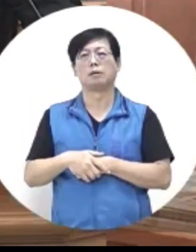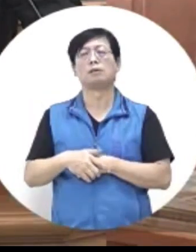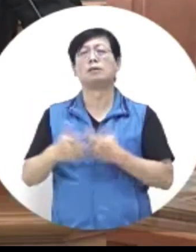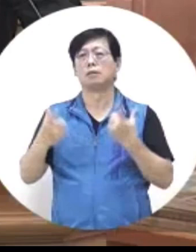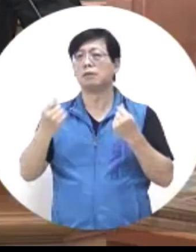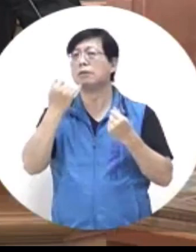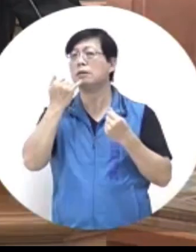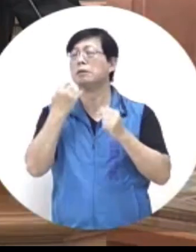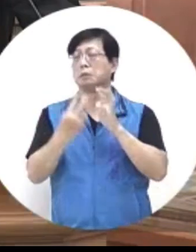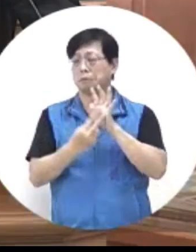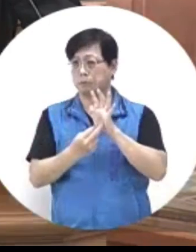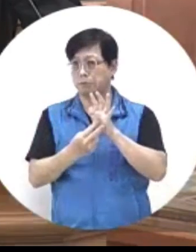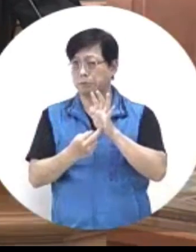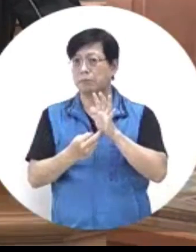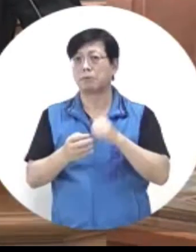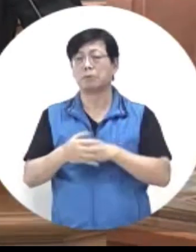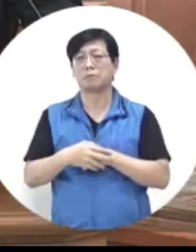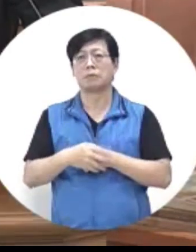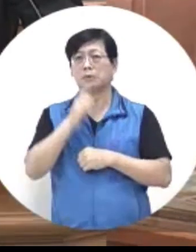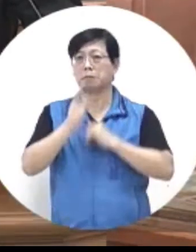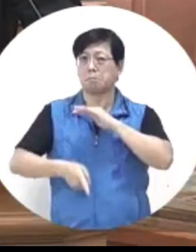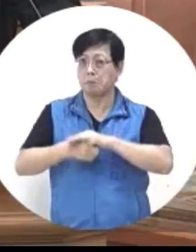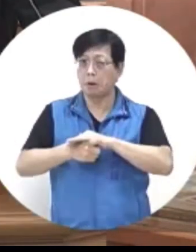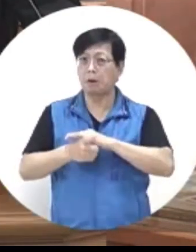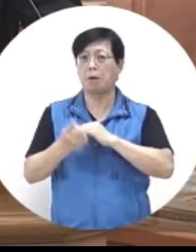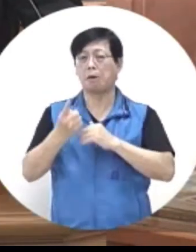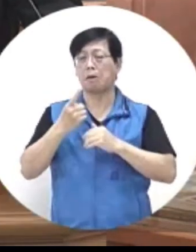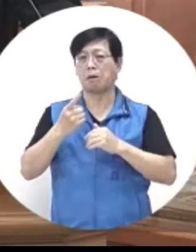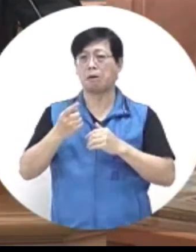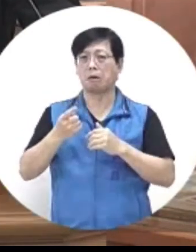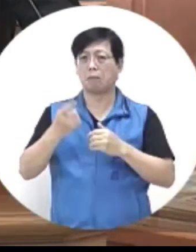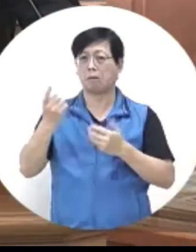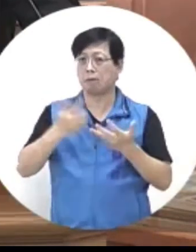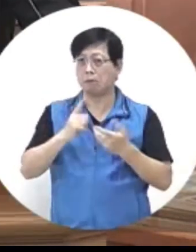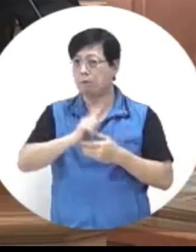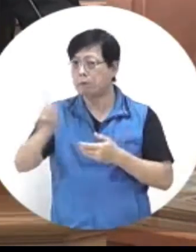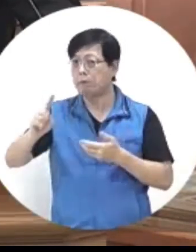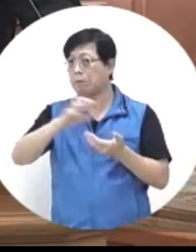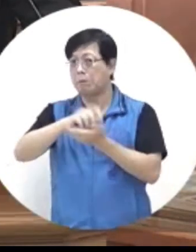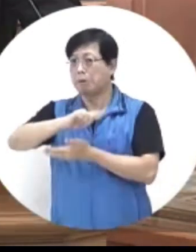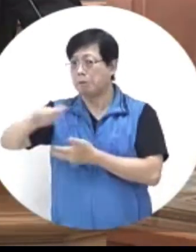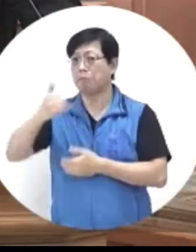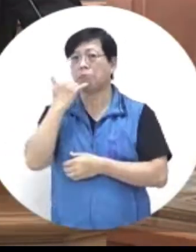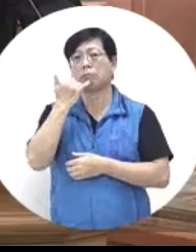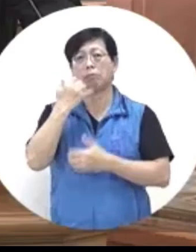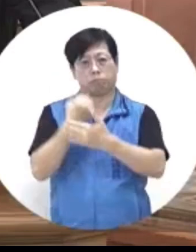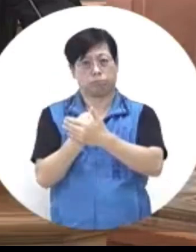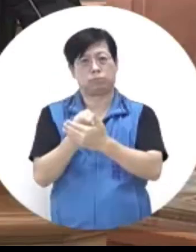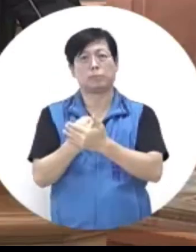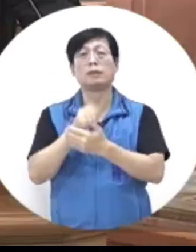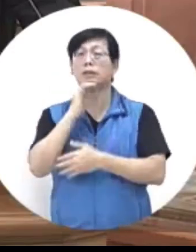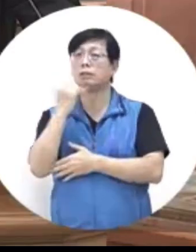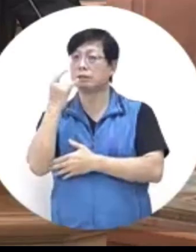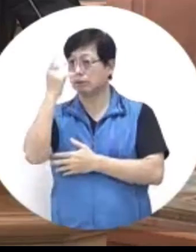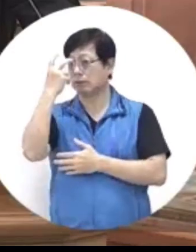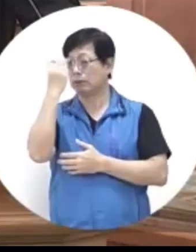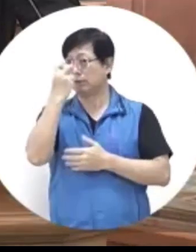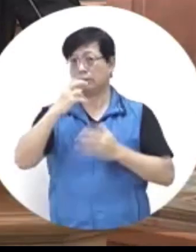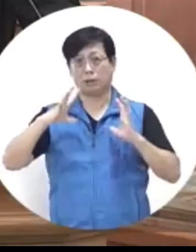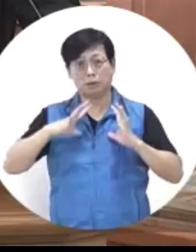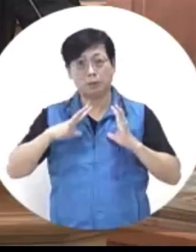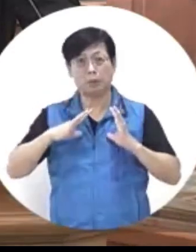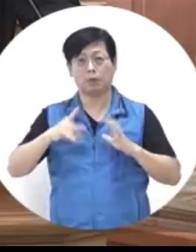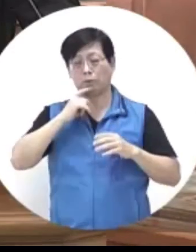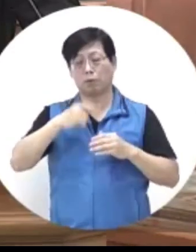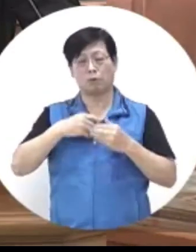也可以说打机关罪的所有证物啊，没有错啊。那如果等到检察官在办案的时候，他整